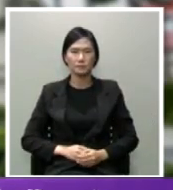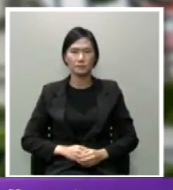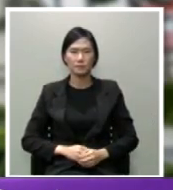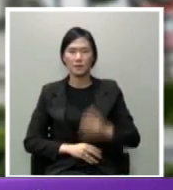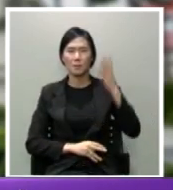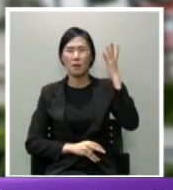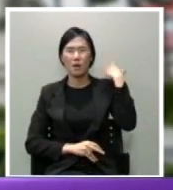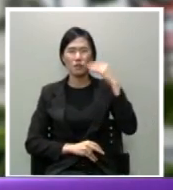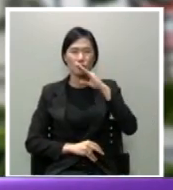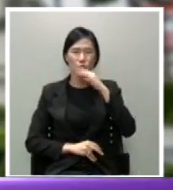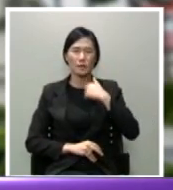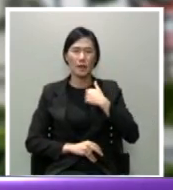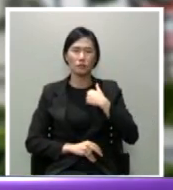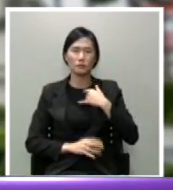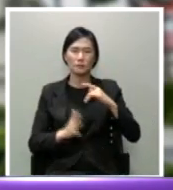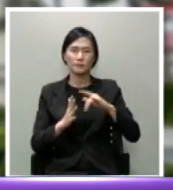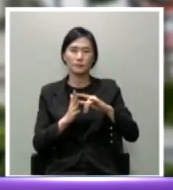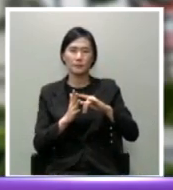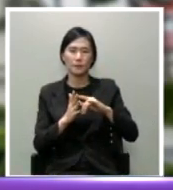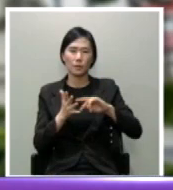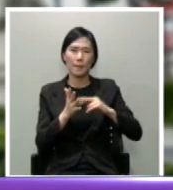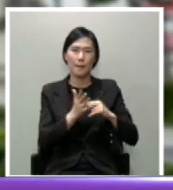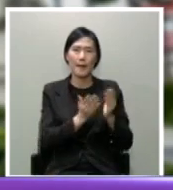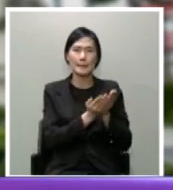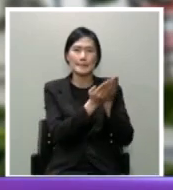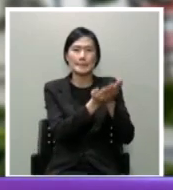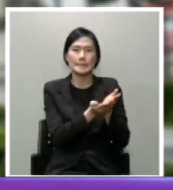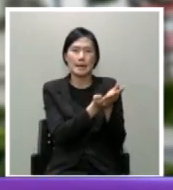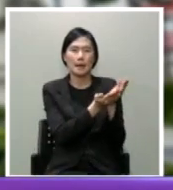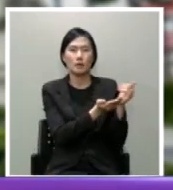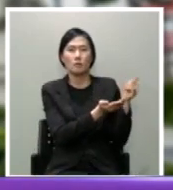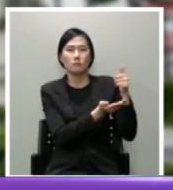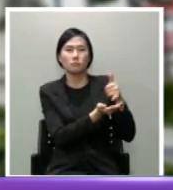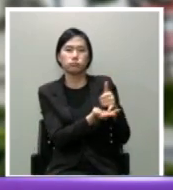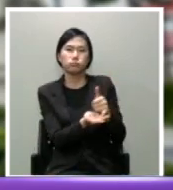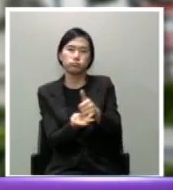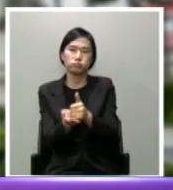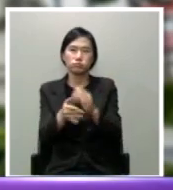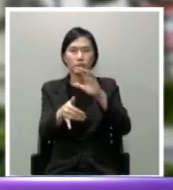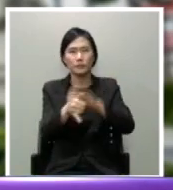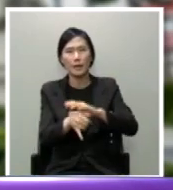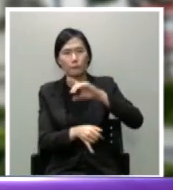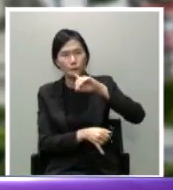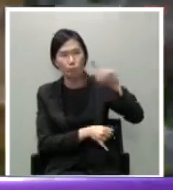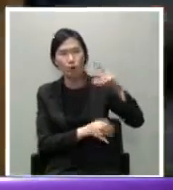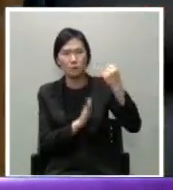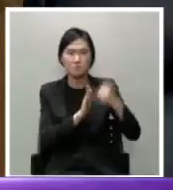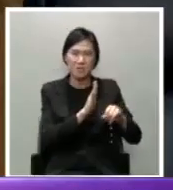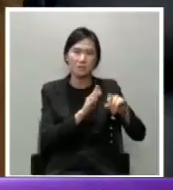ในอดีตเมื่อโรฮิงญาลอยเรือเข้ามาในเมืองไทยตามหลักเราต้องจับเราต้องฟ้องเข้าเมืองผิดกฎหม